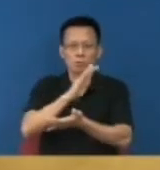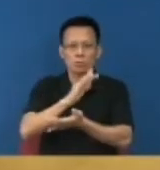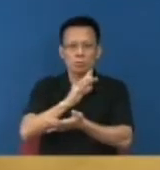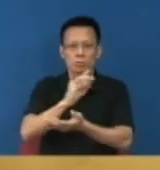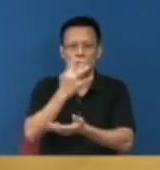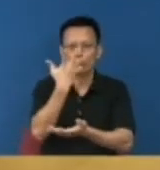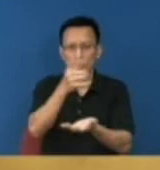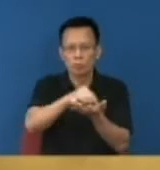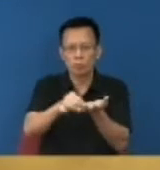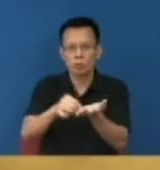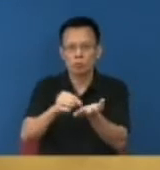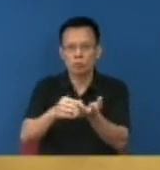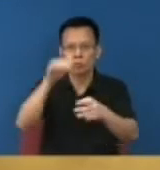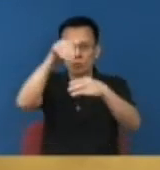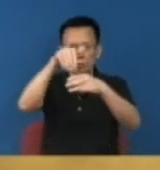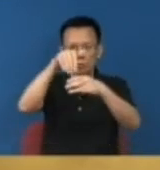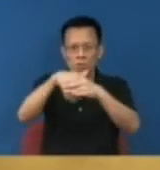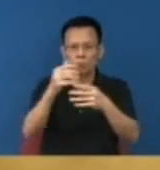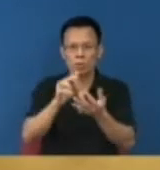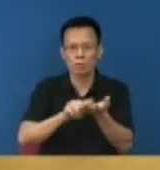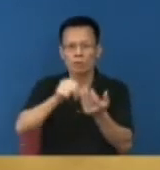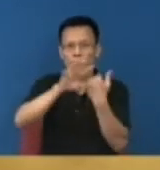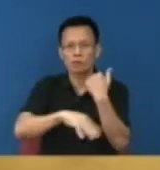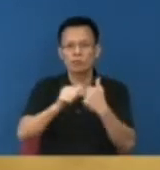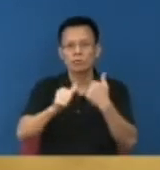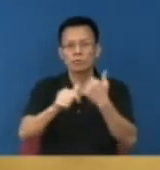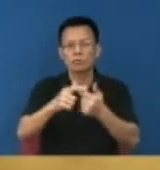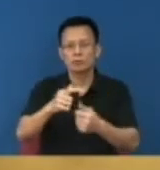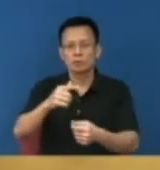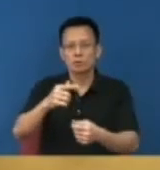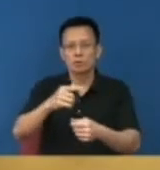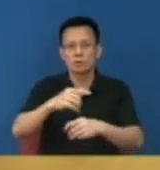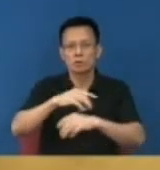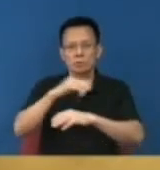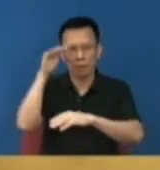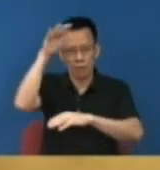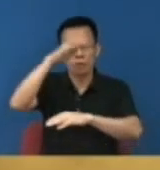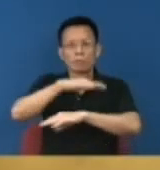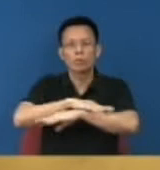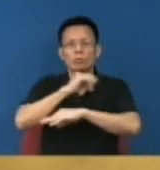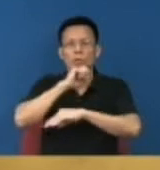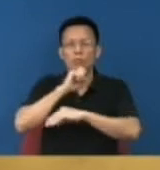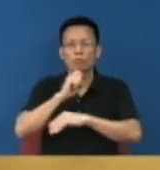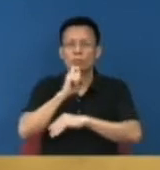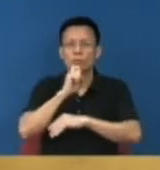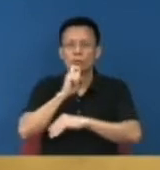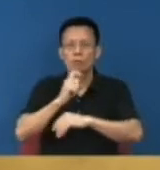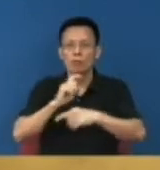公投嘅運動咧，咁所以咧佢哋咧就希望咧就有一個方法咧，係令到